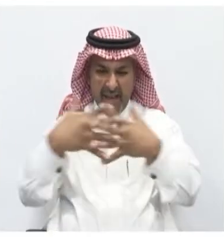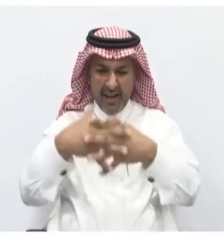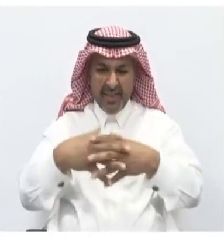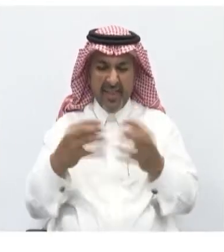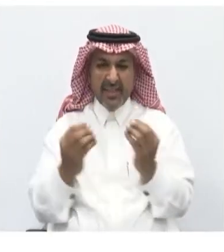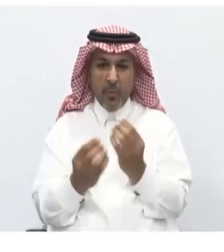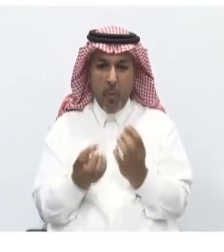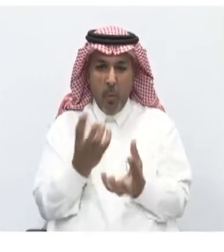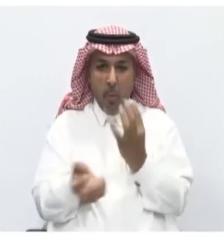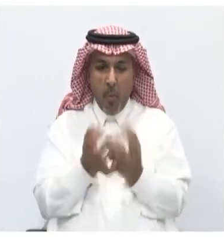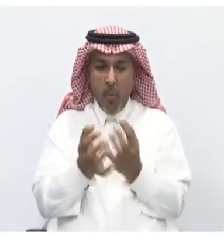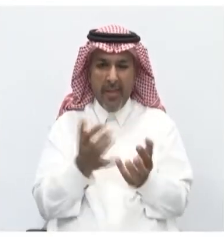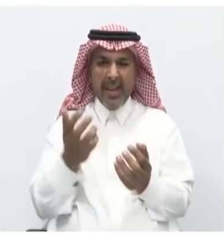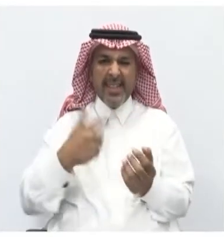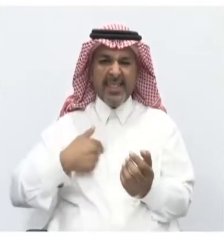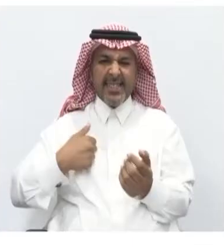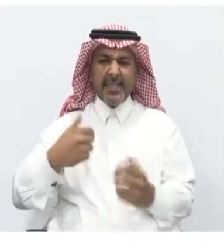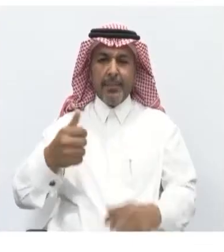الماده الناتجه